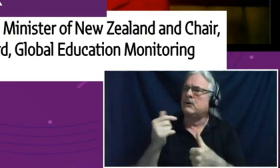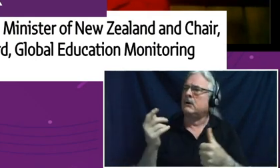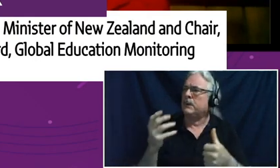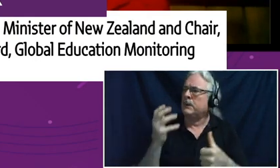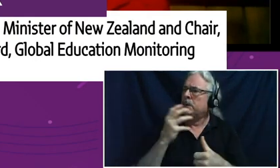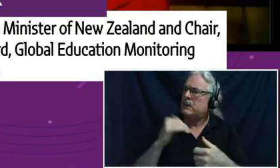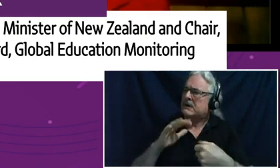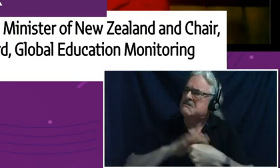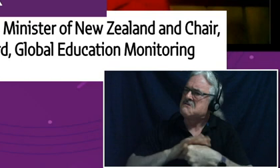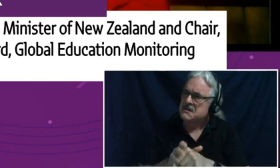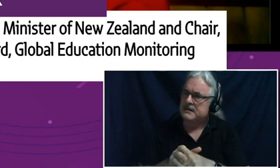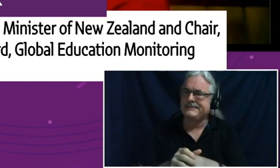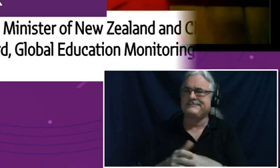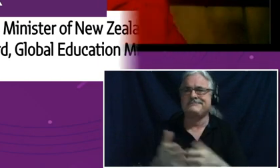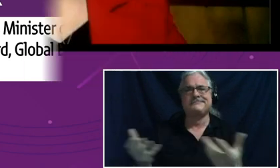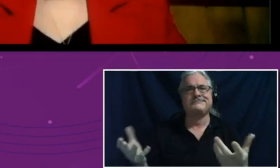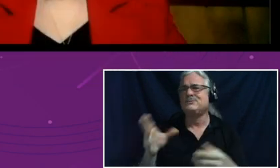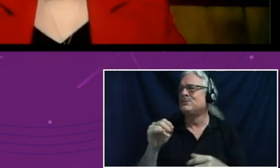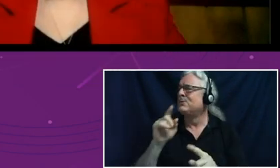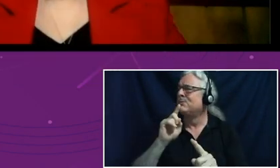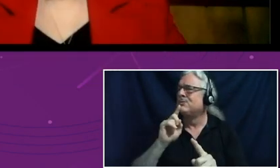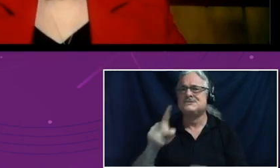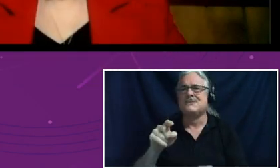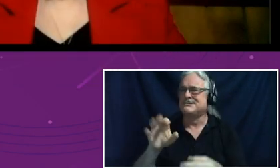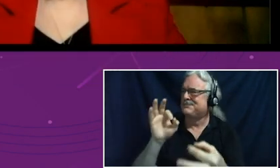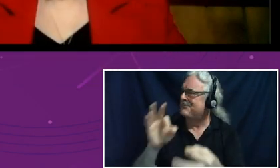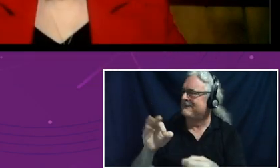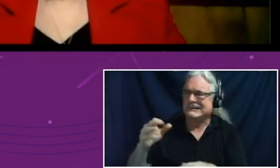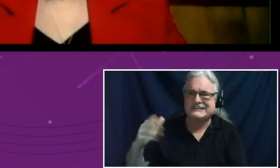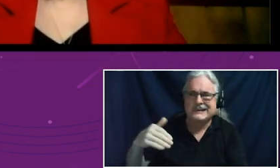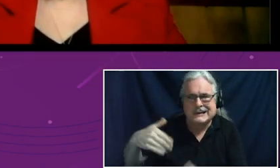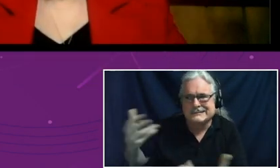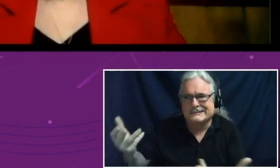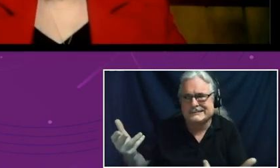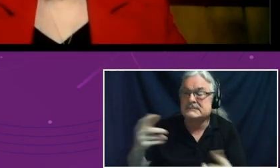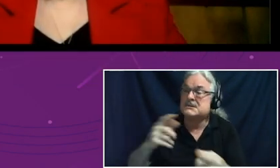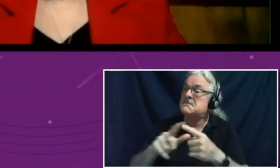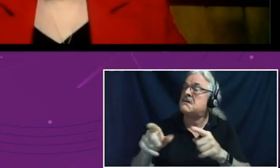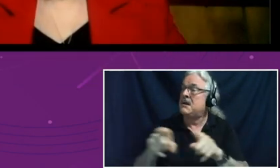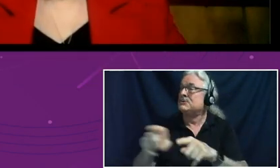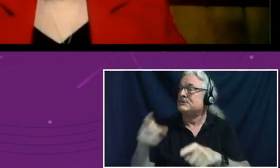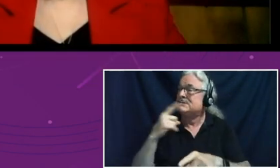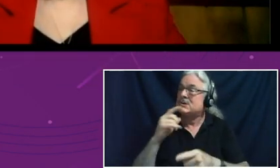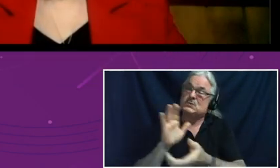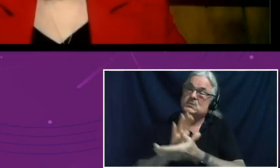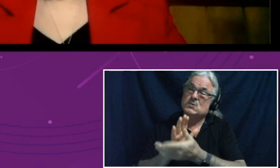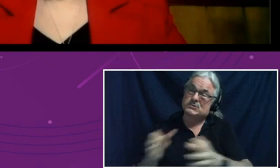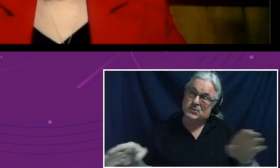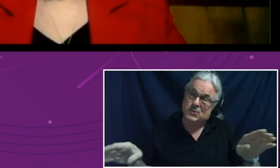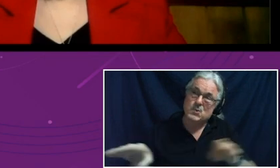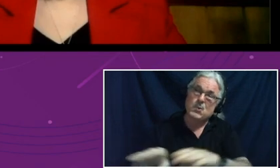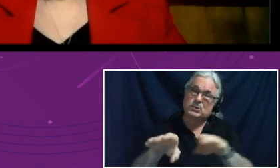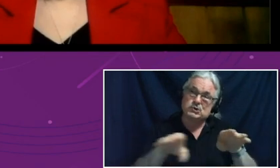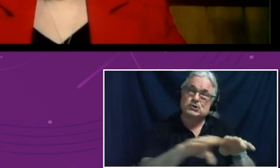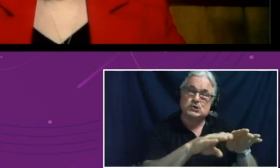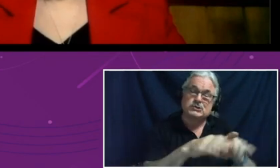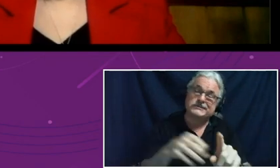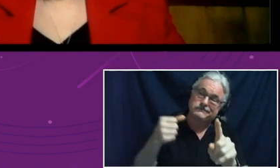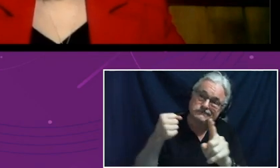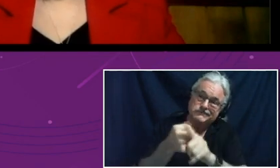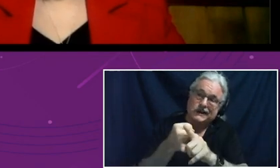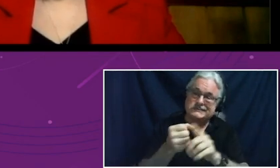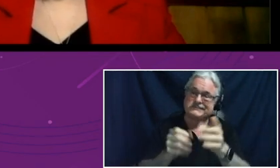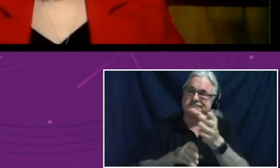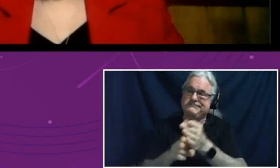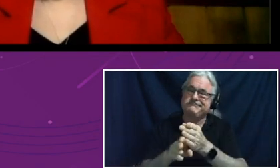défi et il n'est pas étonnant qu'aucune réponse parfaite n'ait été trouvée. Mais comme vous l'avez dit, les fermetures d'écoles ont touché de façon disproportionnée